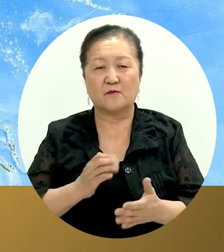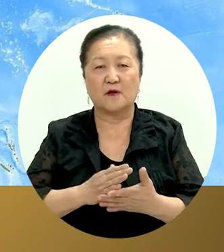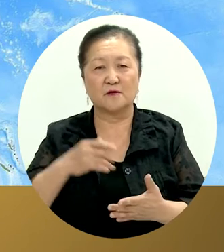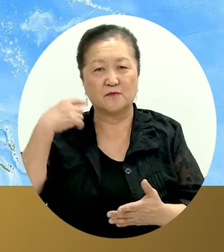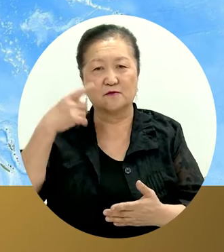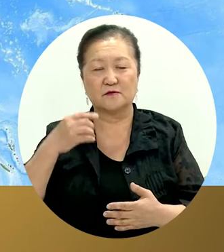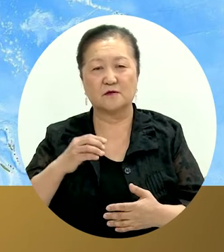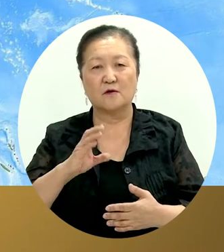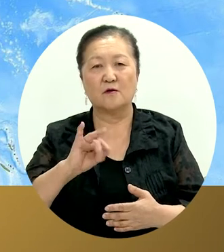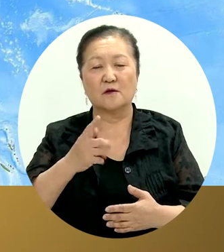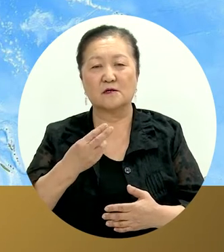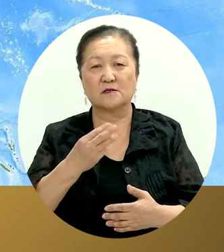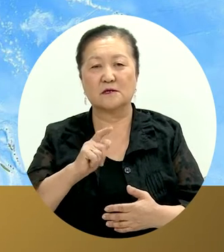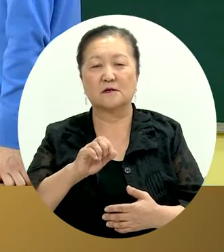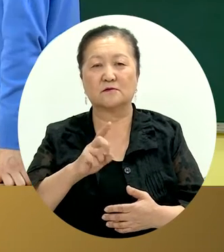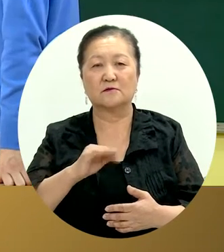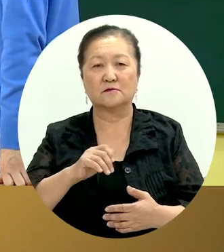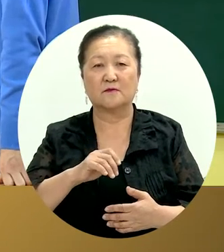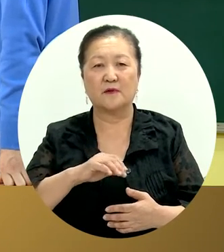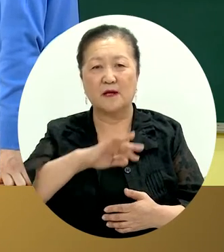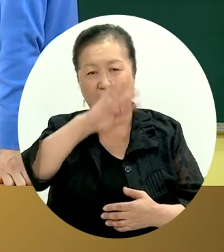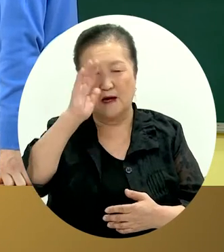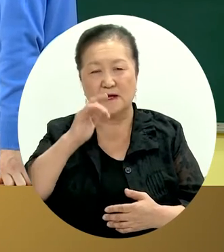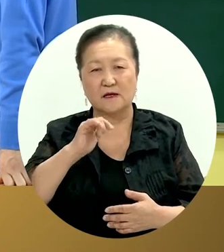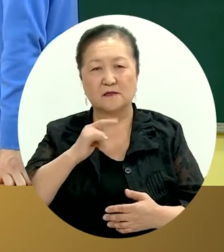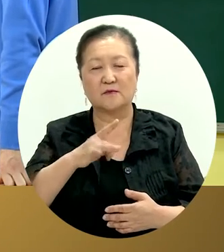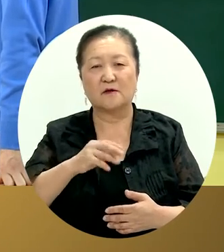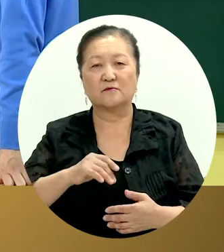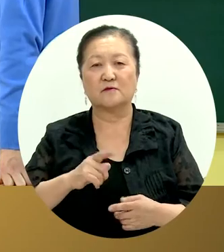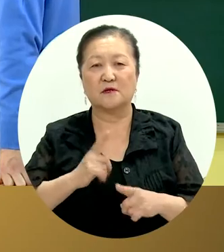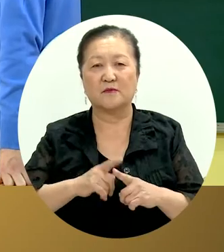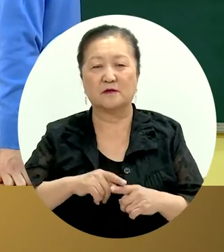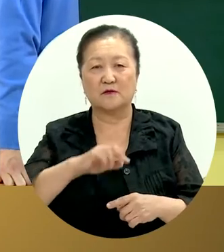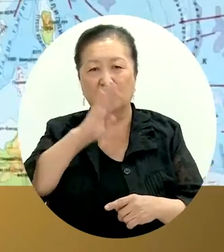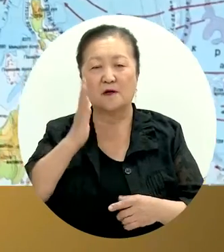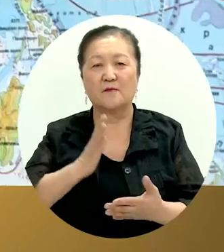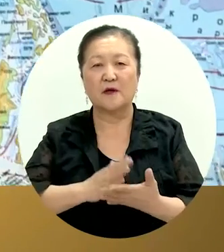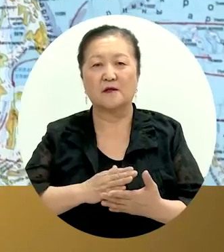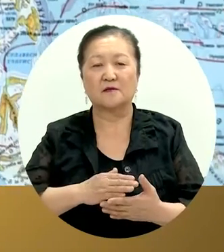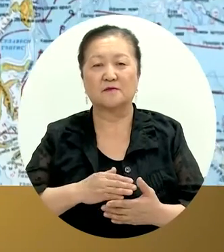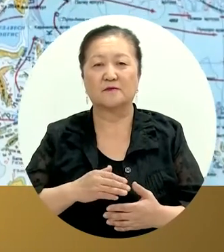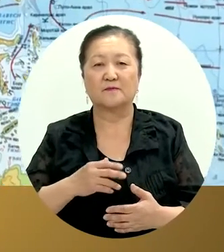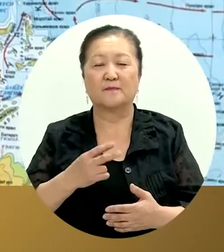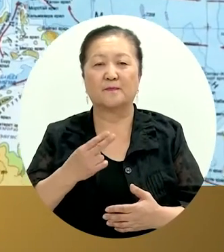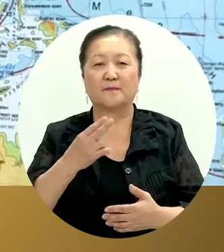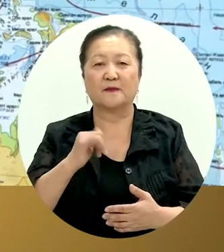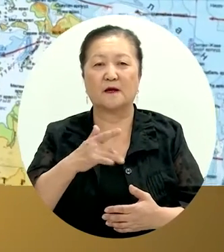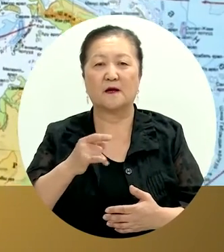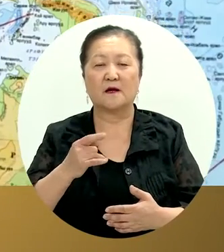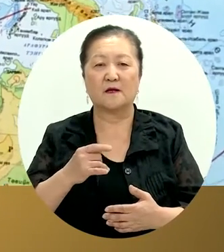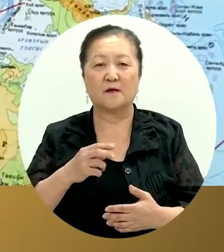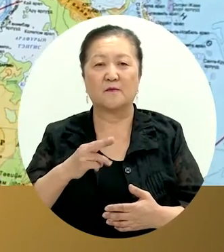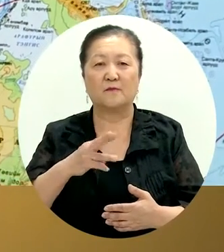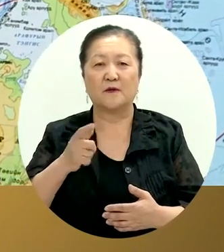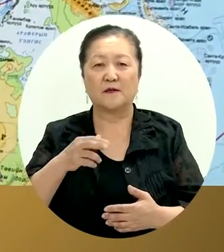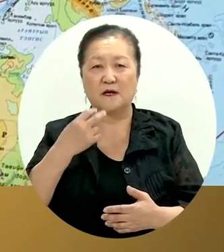юу? Урагшлах тусмаа харин агарын температур нэмэгдээд илүү дулаахан байсан шүү дээ. Тэгсэн чинь цагаар мэдээ арахаар бүр нэмэх